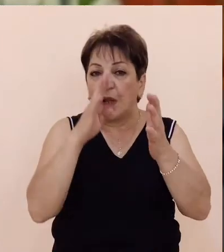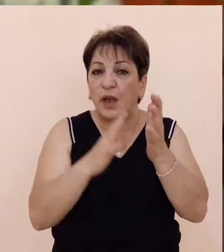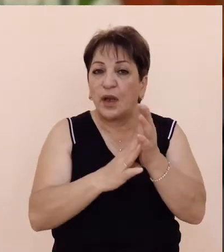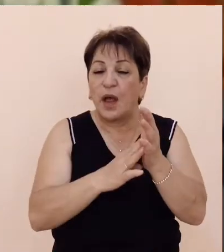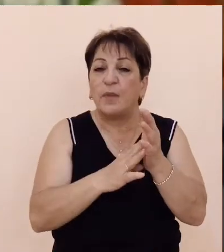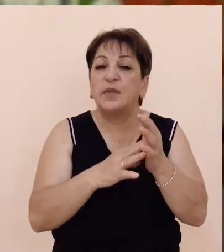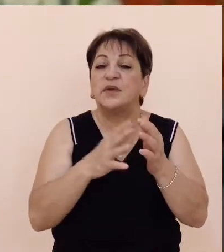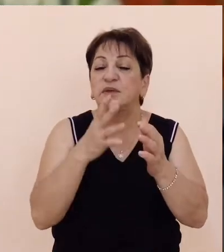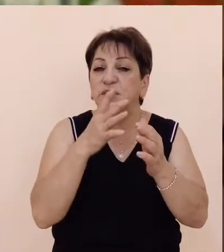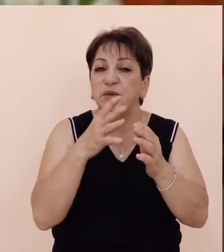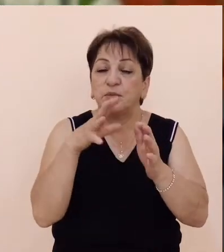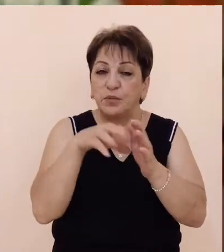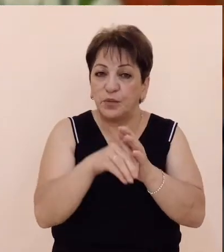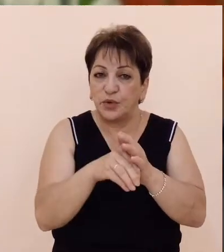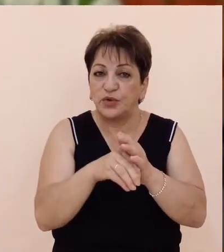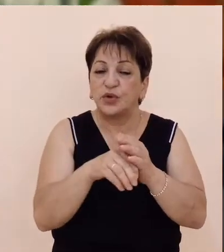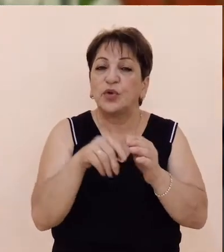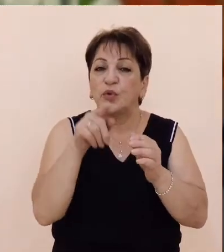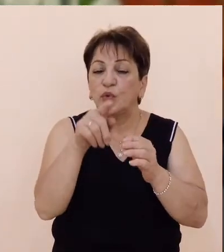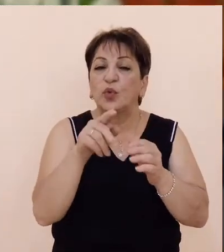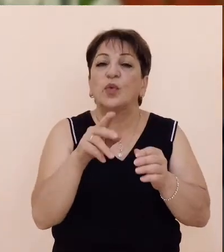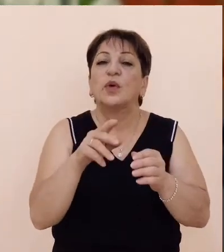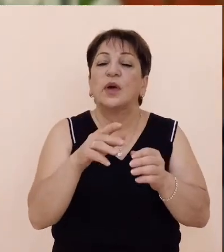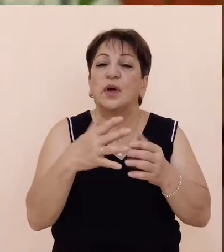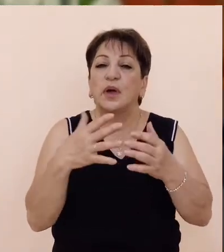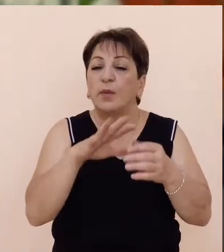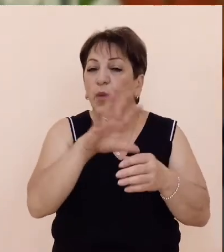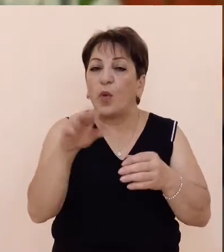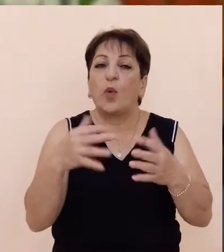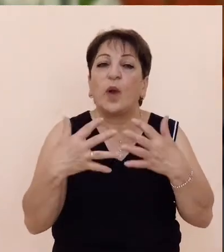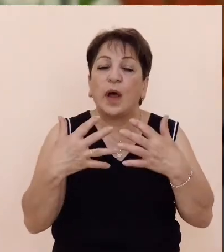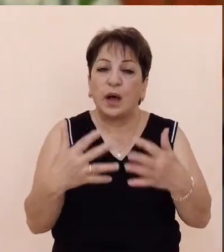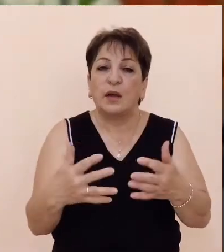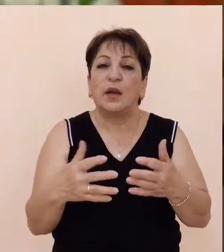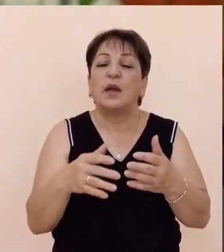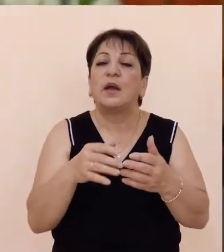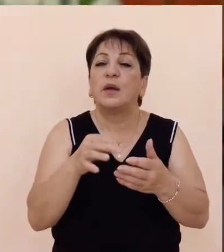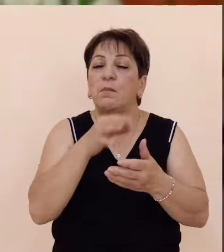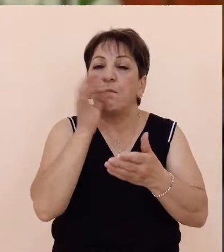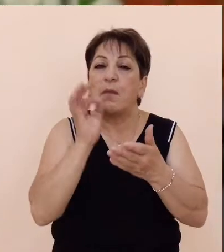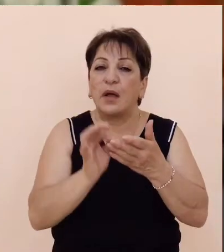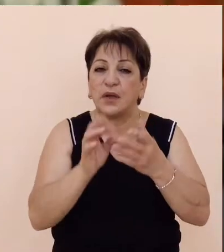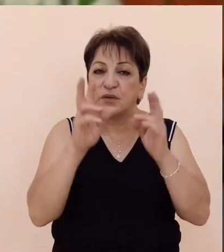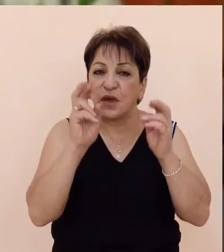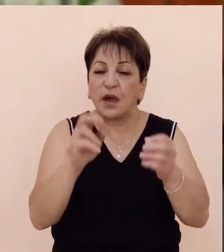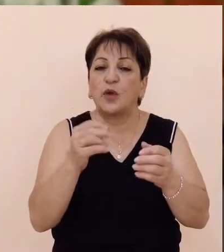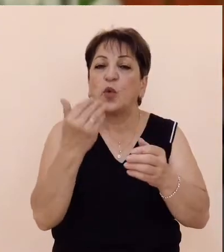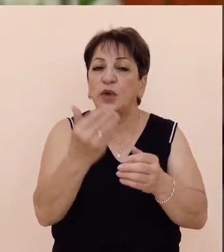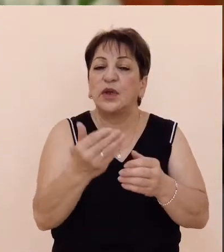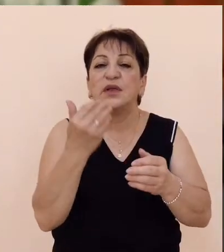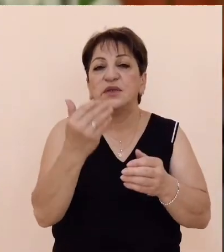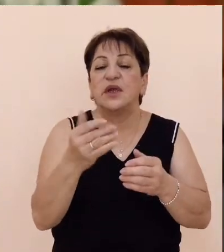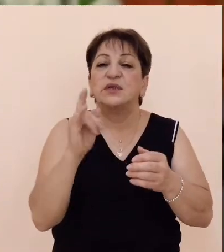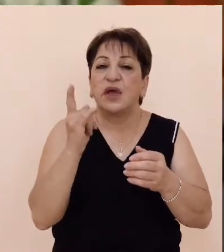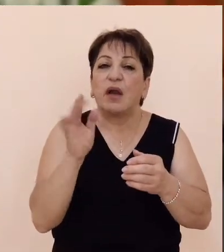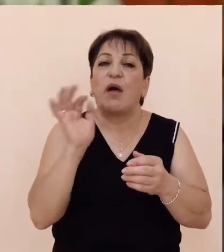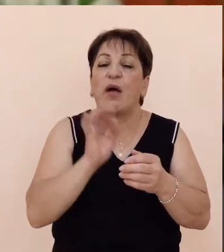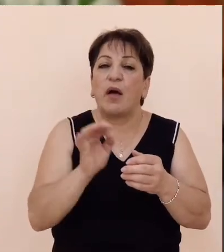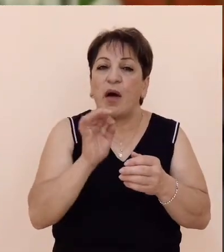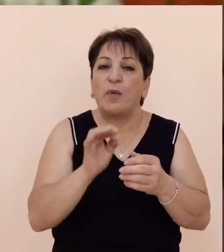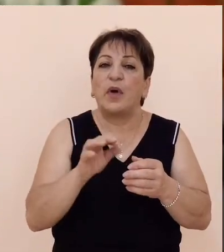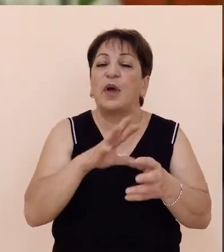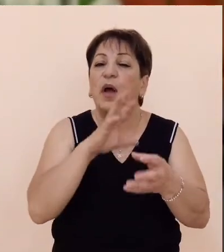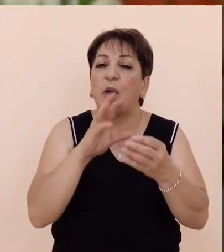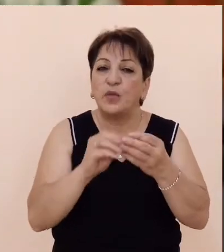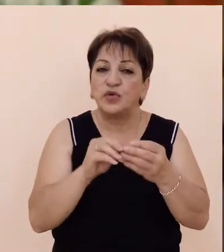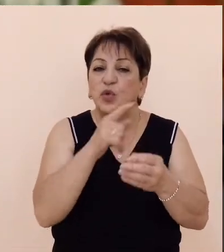այն ժամանակաշրջանն է, երբ դուք սիրելիներս հղիները պատասխանատու են իրենց և իրենց երեխայի համար և